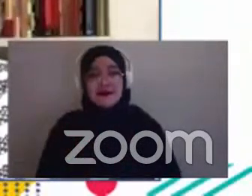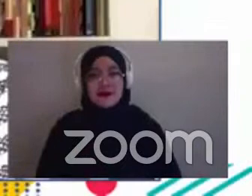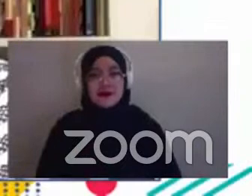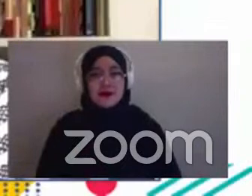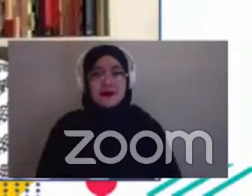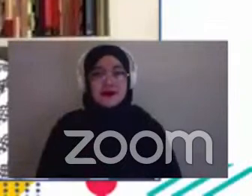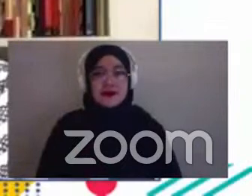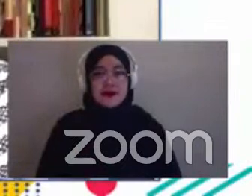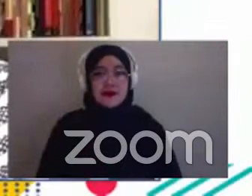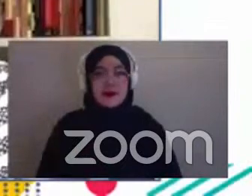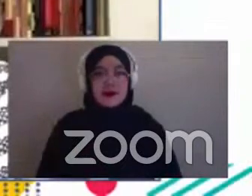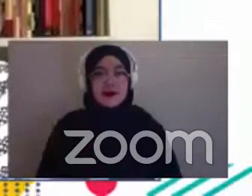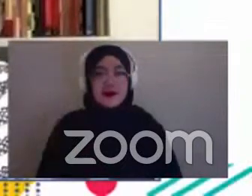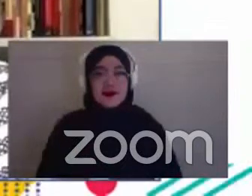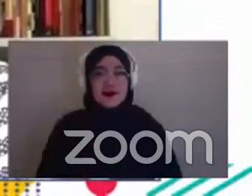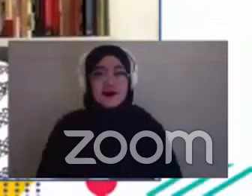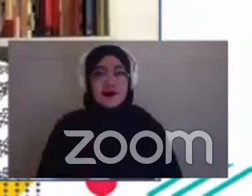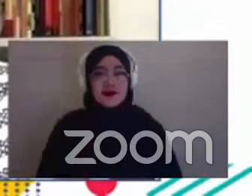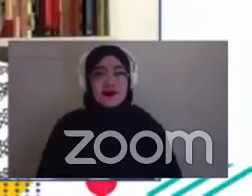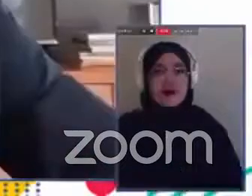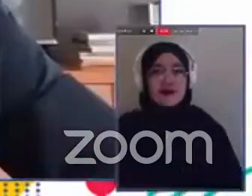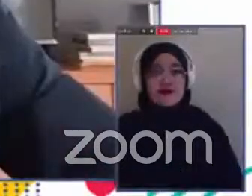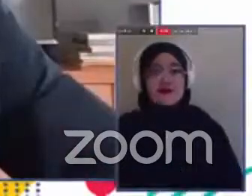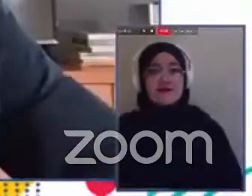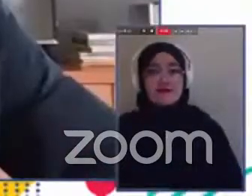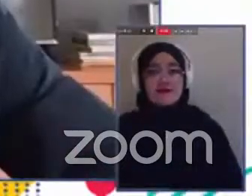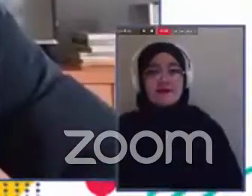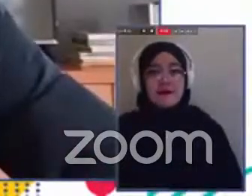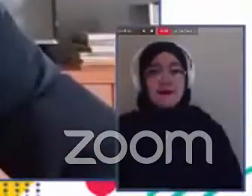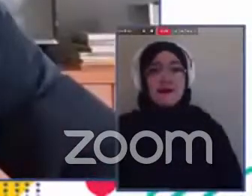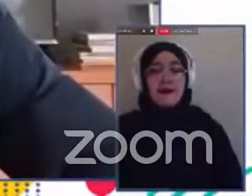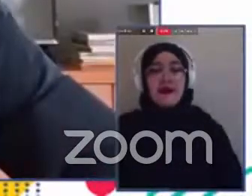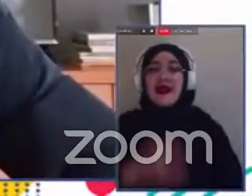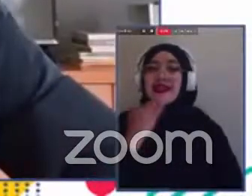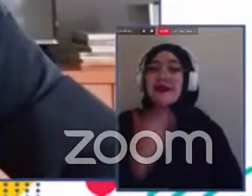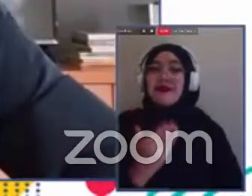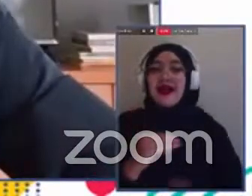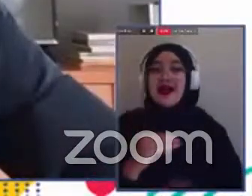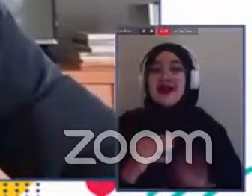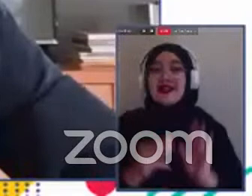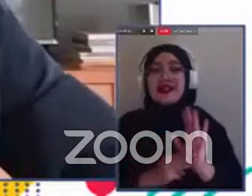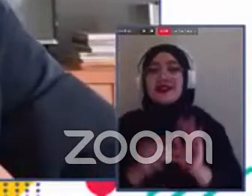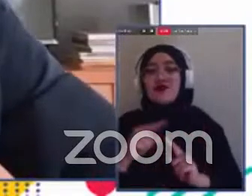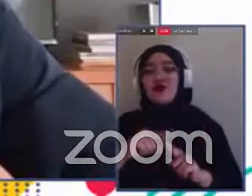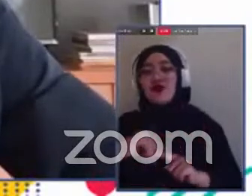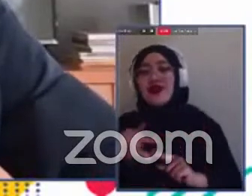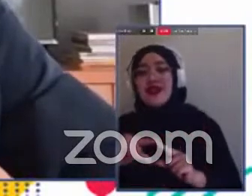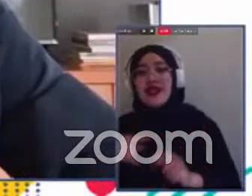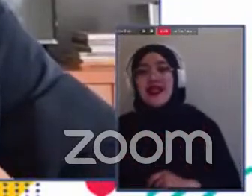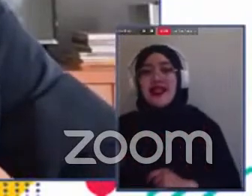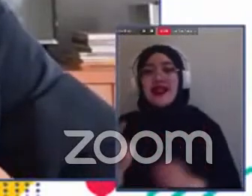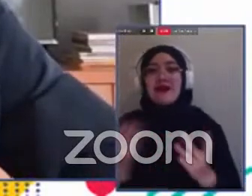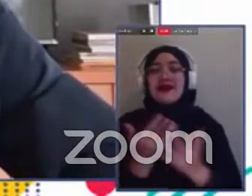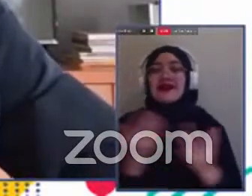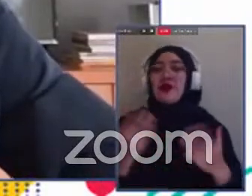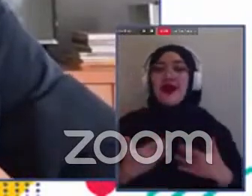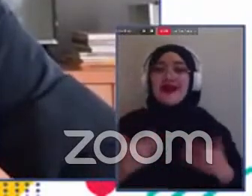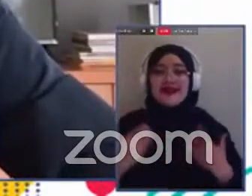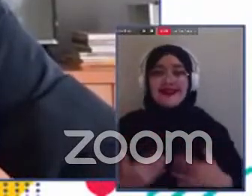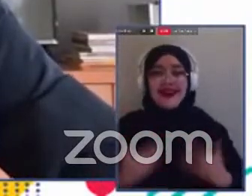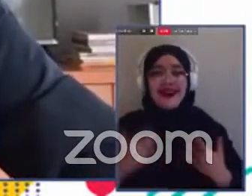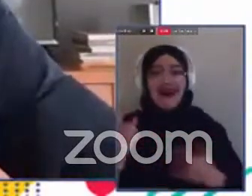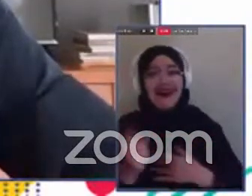wabarakatuh. Waalaikumsalam. Thank you so much Mbak Mutia. Ini kami rakyat ini senang betul kalau wakil rakyatnya seperti Mbak